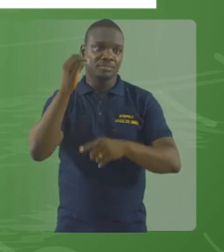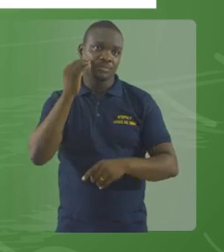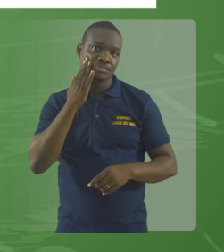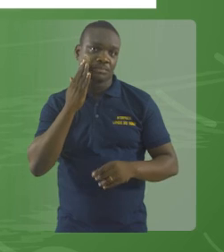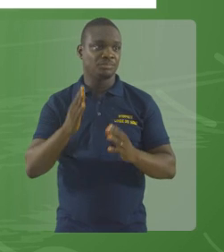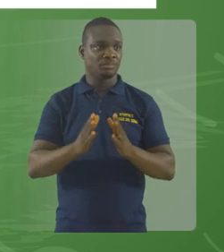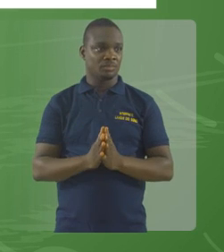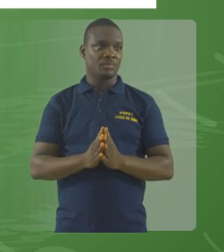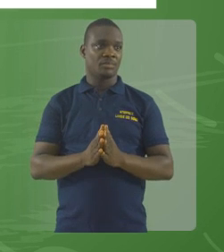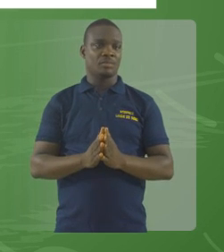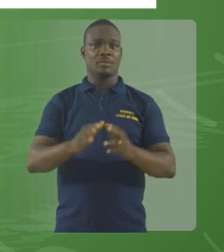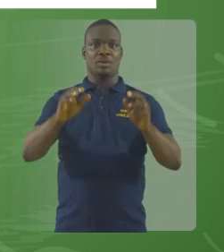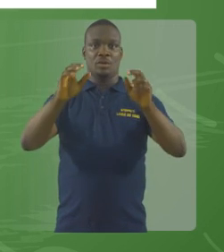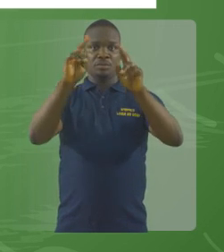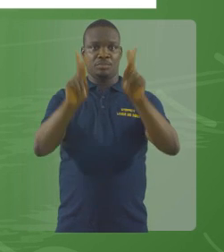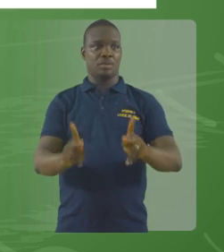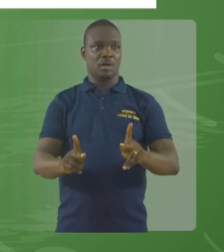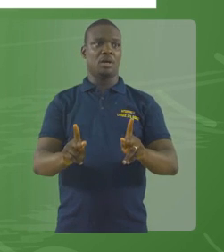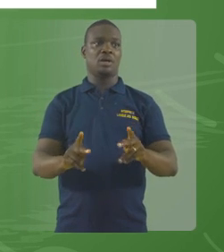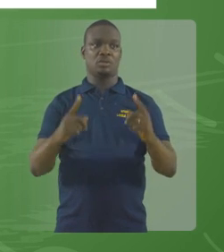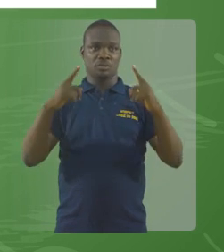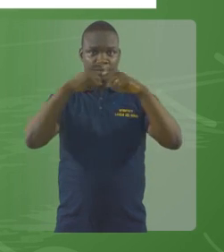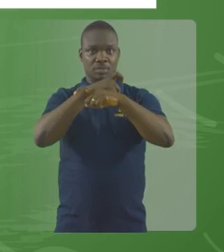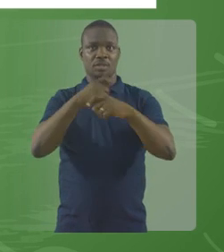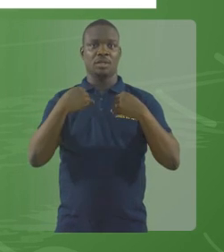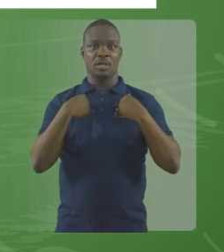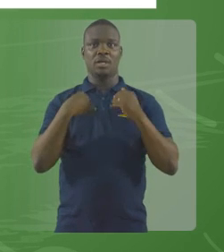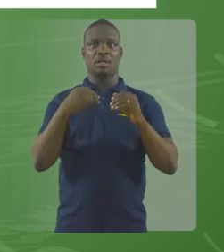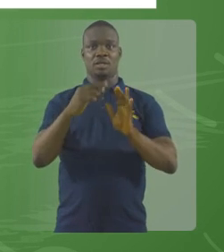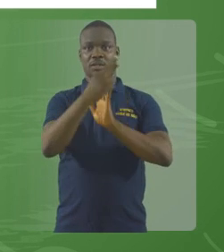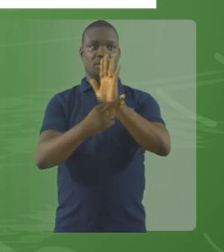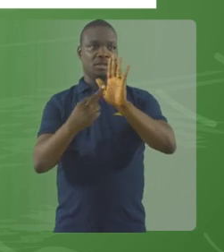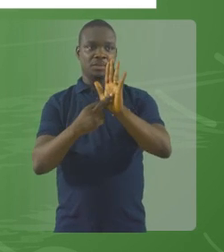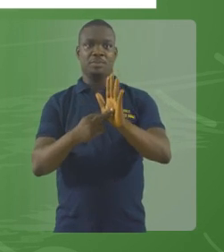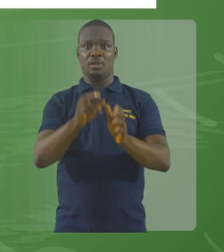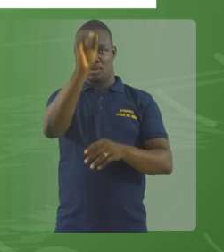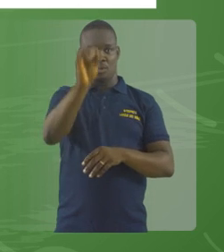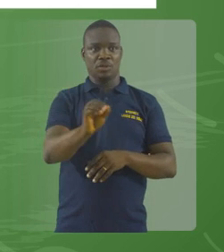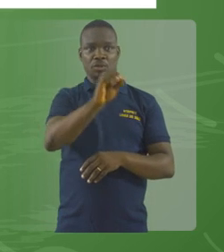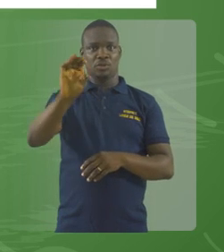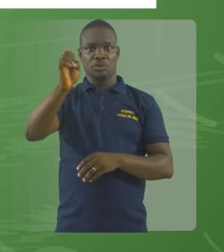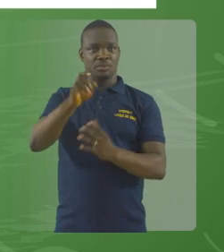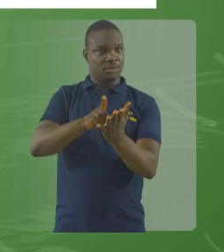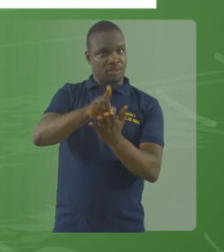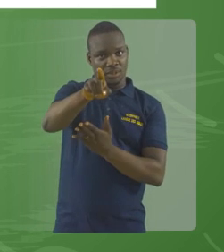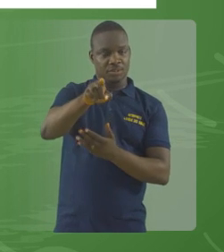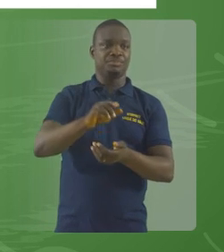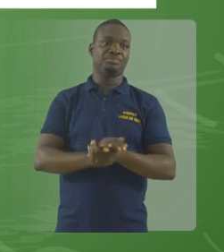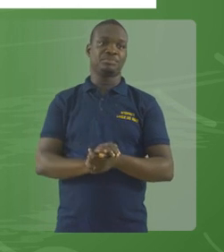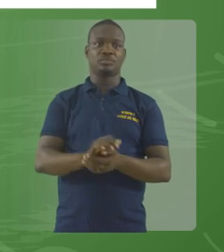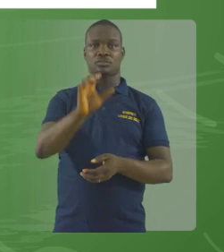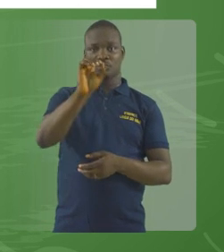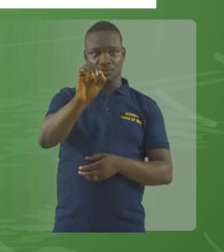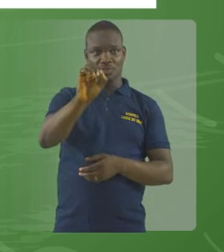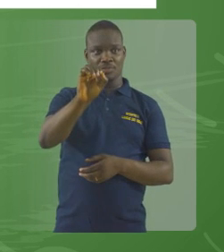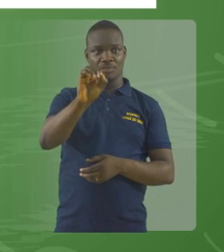Exercice. Le plan complexe est muni d'un repère orthonormé direct